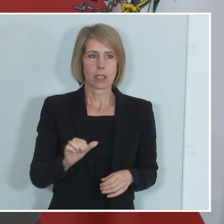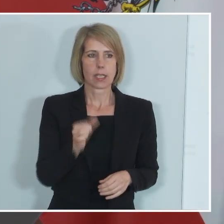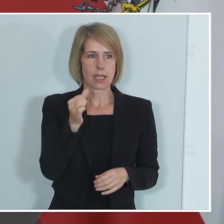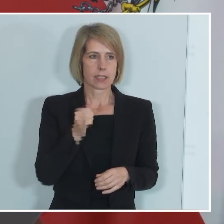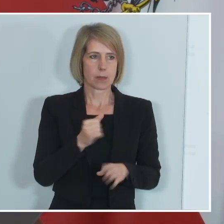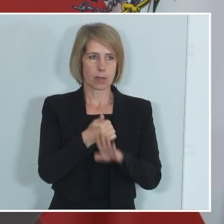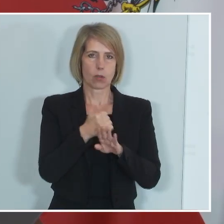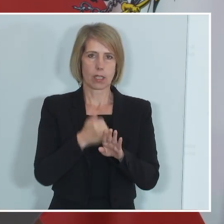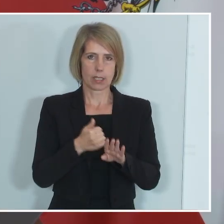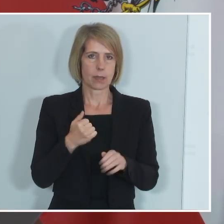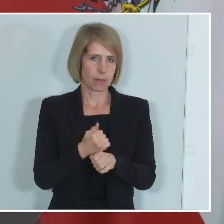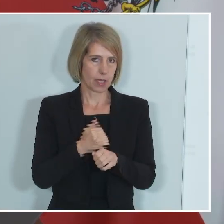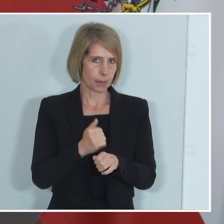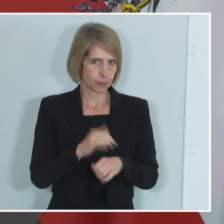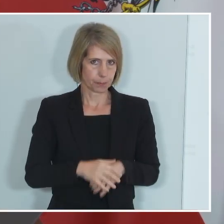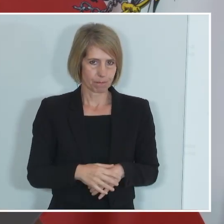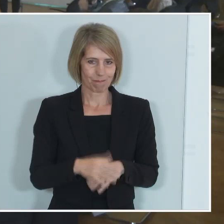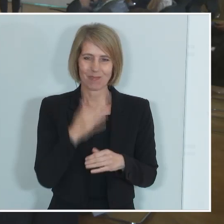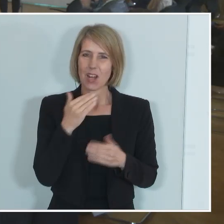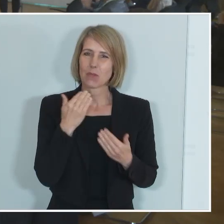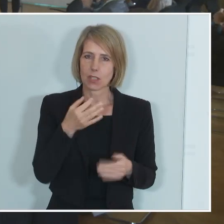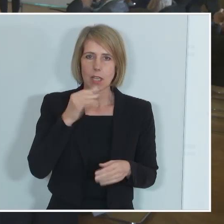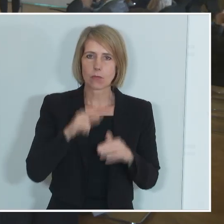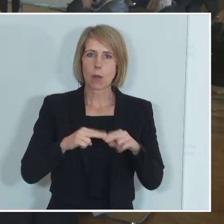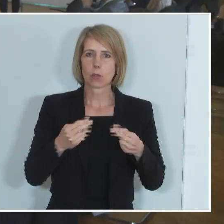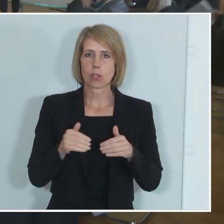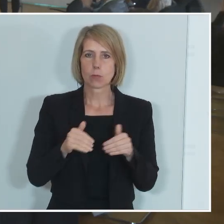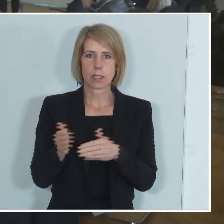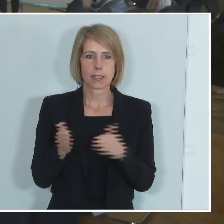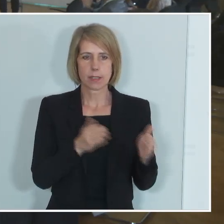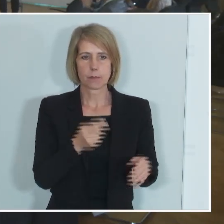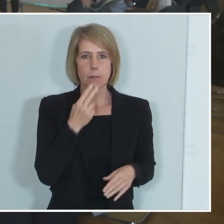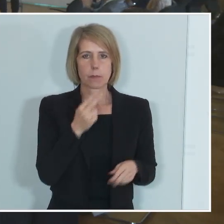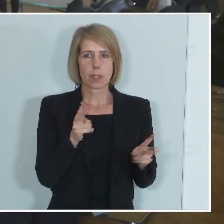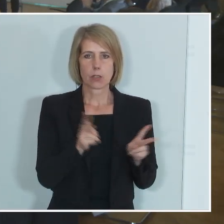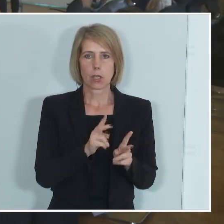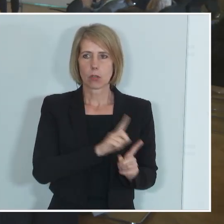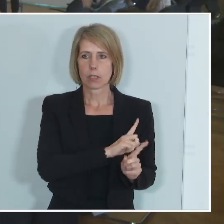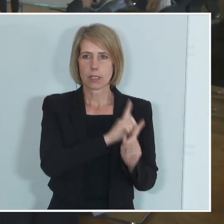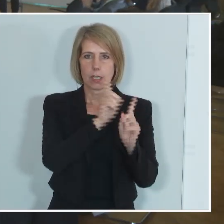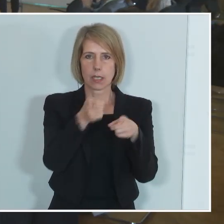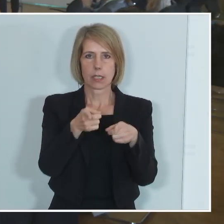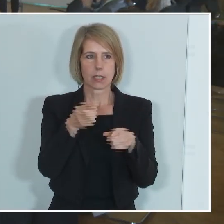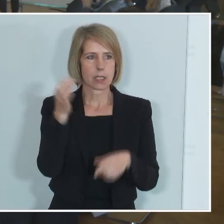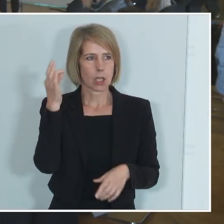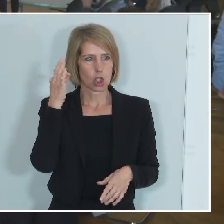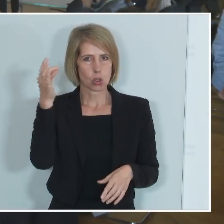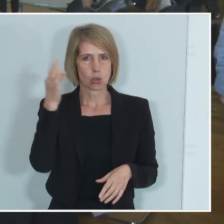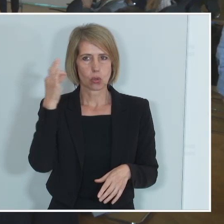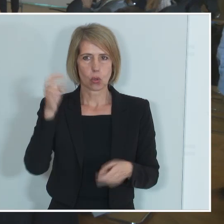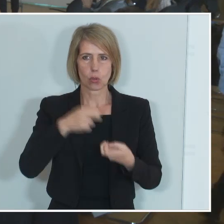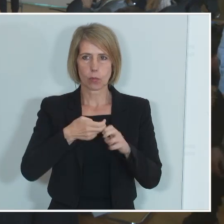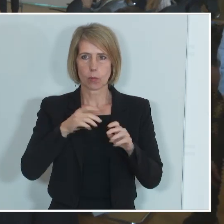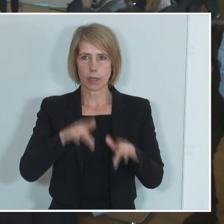Priorität machen. Vielen Dank. Vielen Dank, Frau Bundesministerin. Ich schaue ganz kurz zu unseren Kollegen hinten rechts, da hatten wir ein kurzes Tonproblem. Ist das